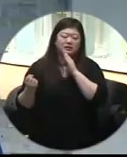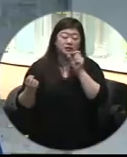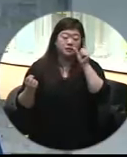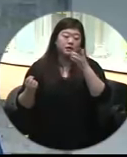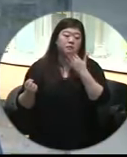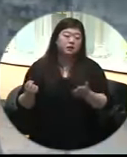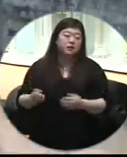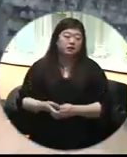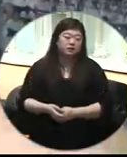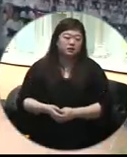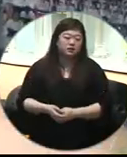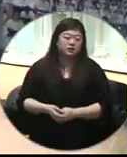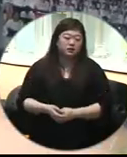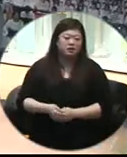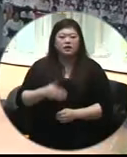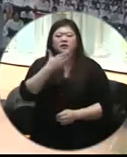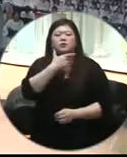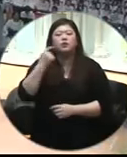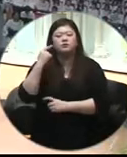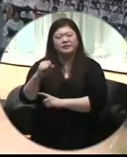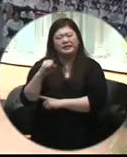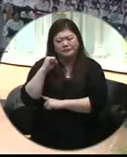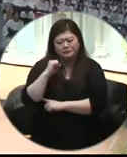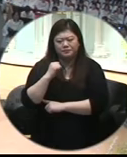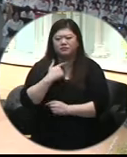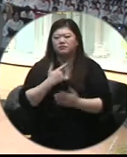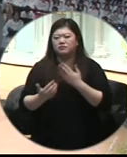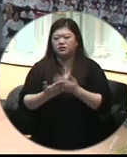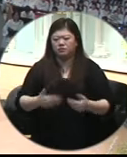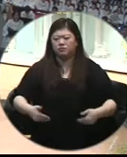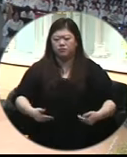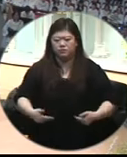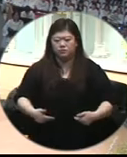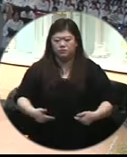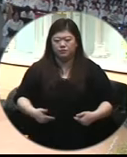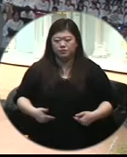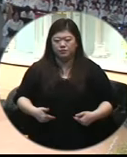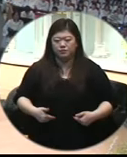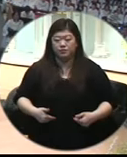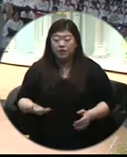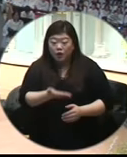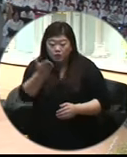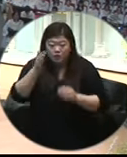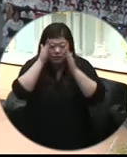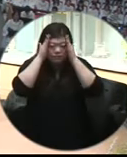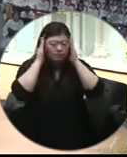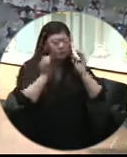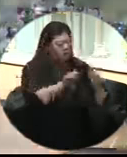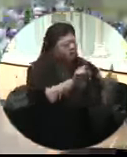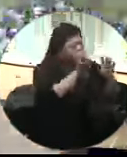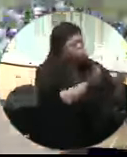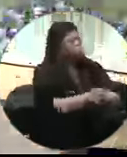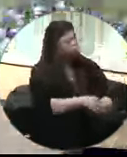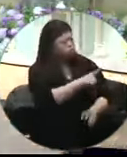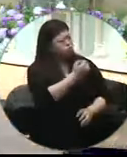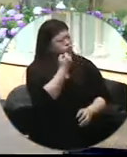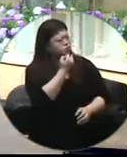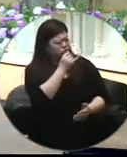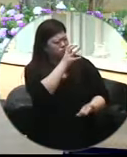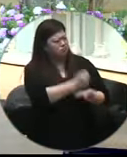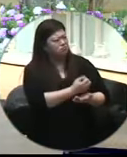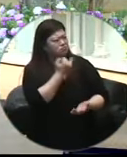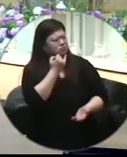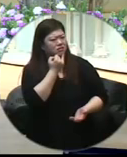메시지예요. 그게 복음의 능력이라고. 지금 여러분 멀쩡하게 사는 사람들 속에 여러분처럼 예수 안 믿는 사람들은